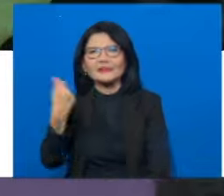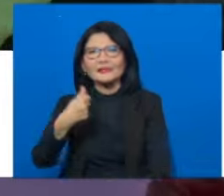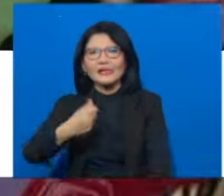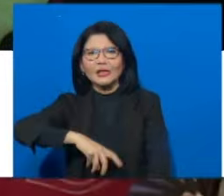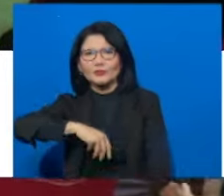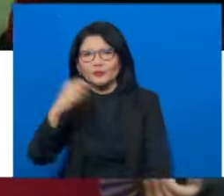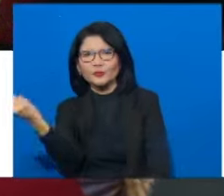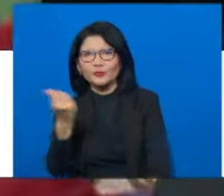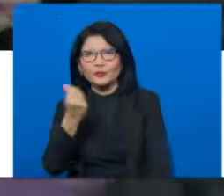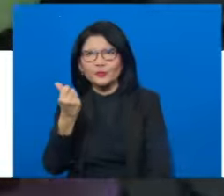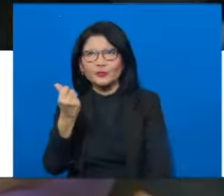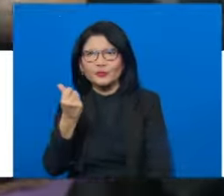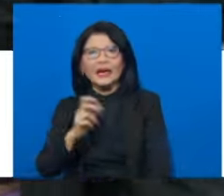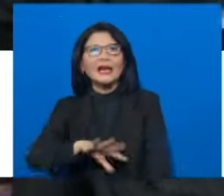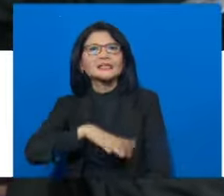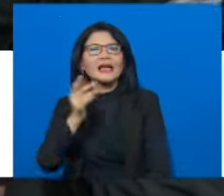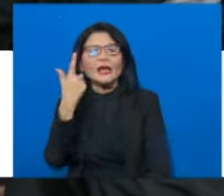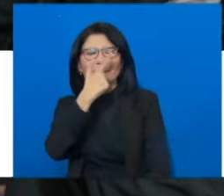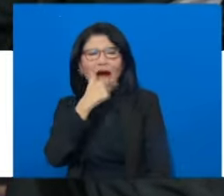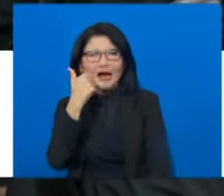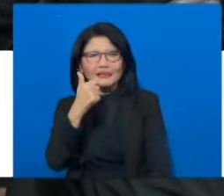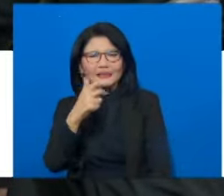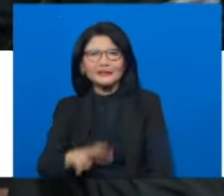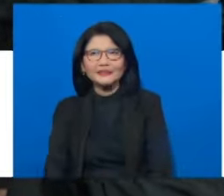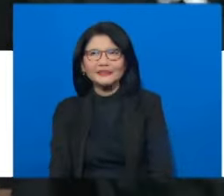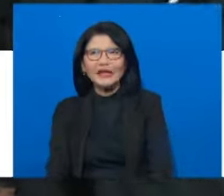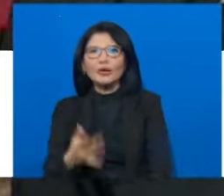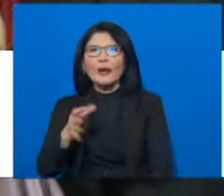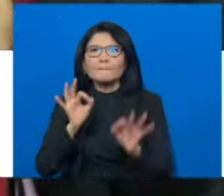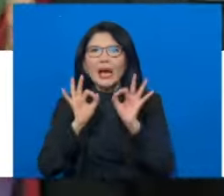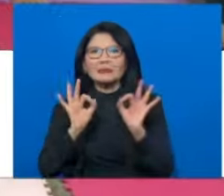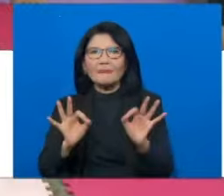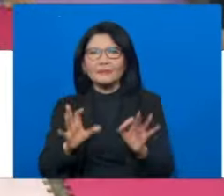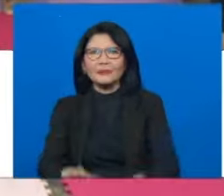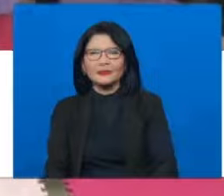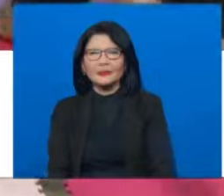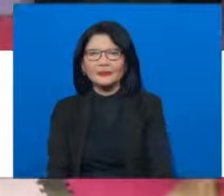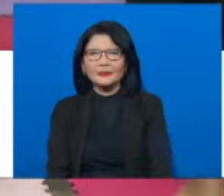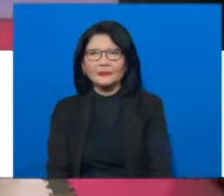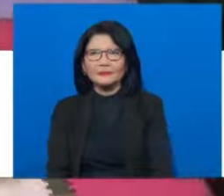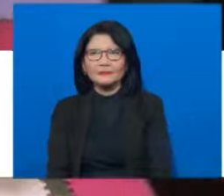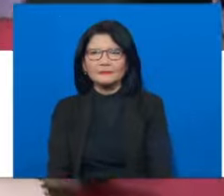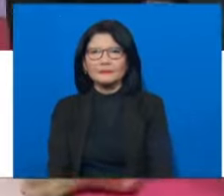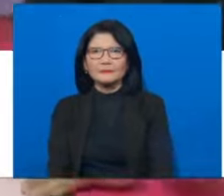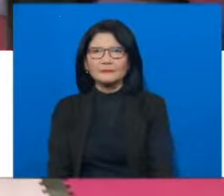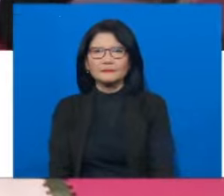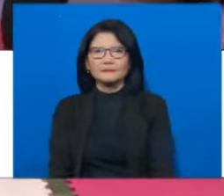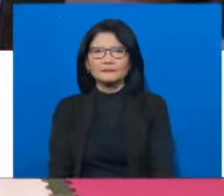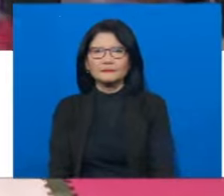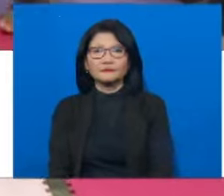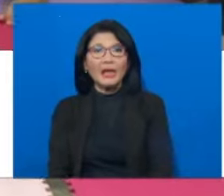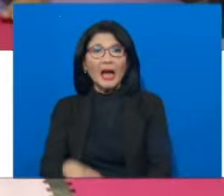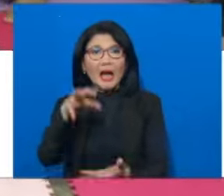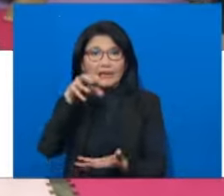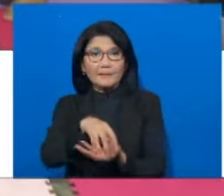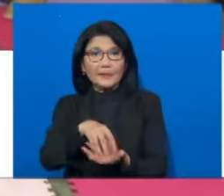penilaiannya tidak hanya keindahan saja yang dinilai tapi juga kemantapan dan ketajaman gerakan dua Padepokan yang